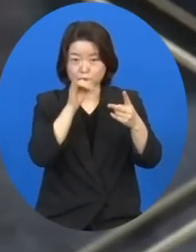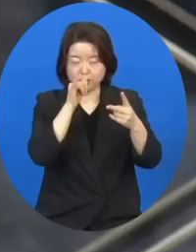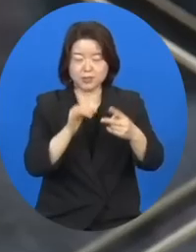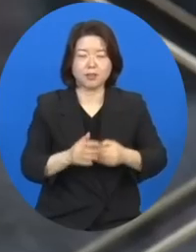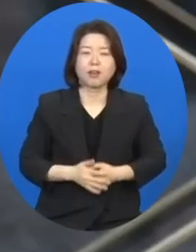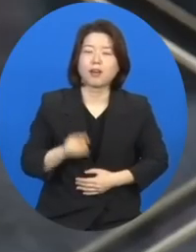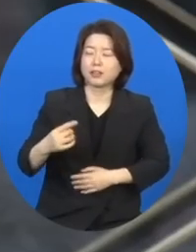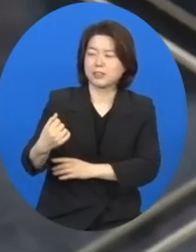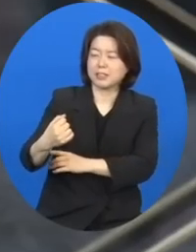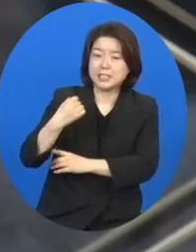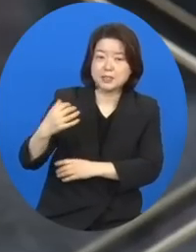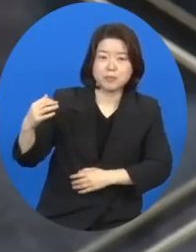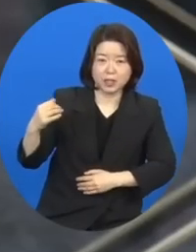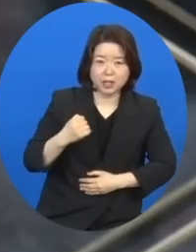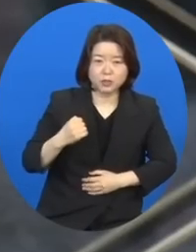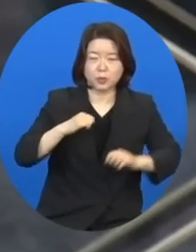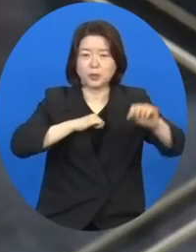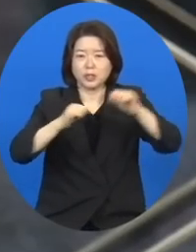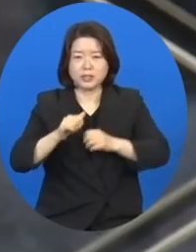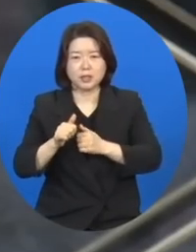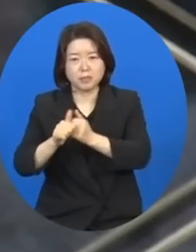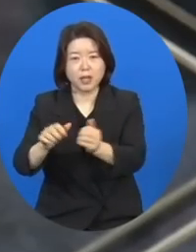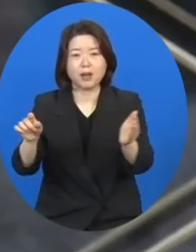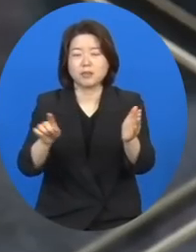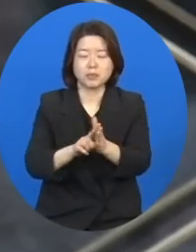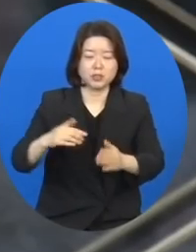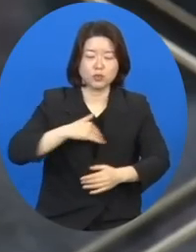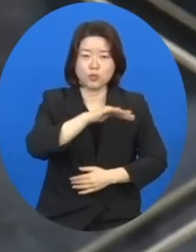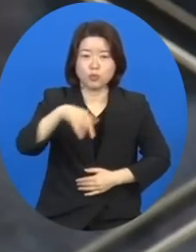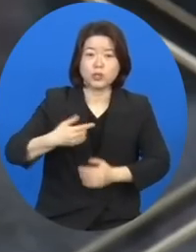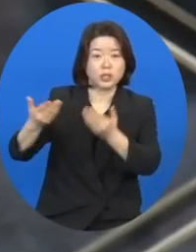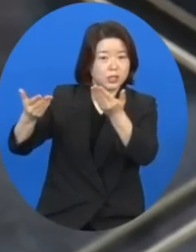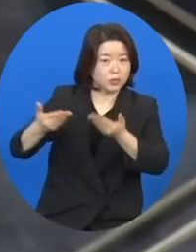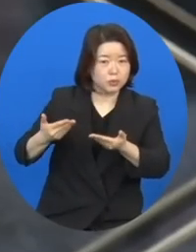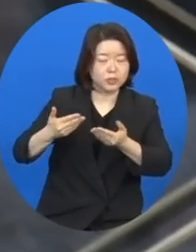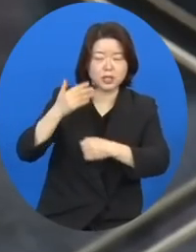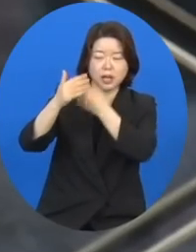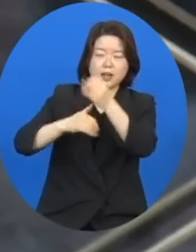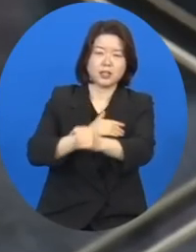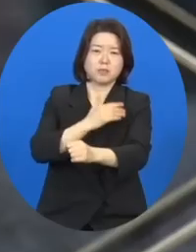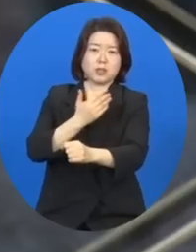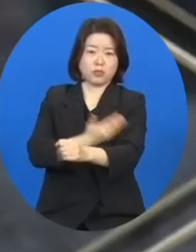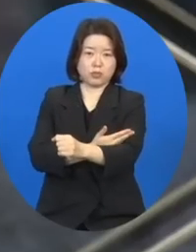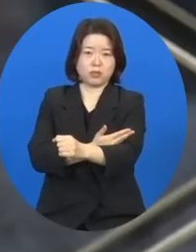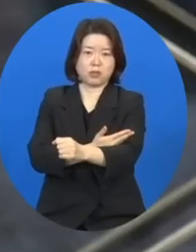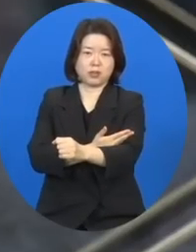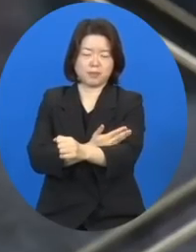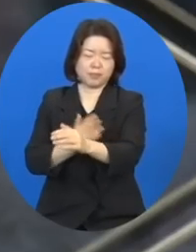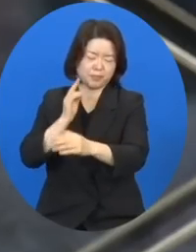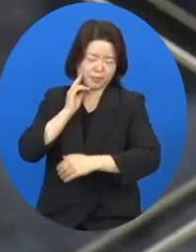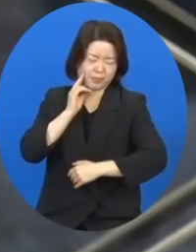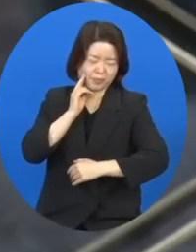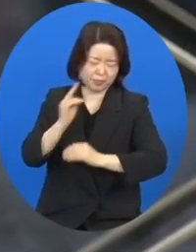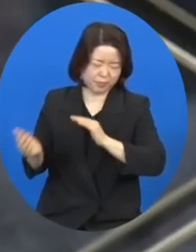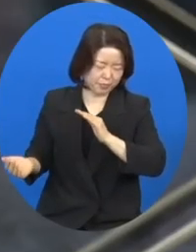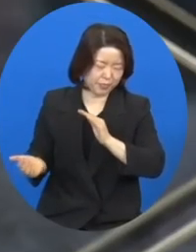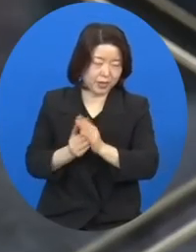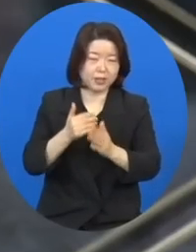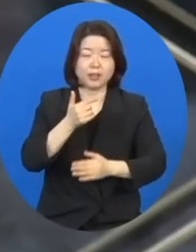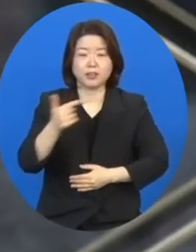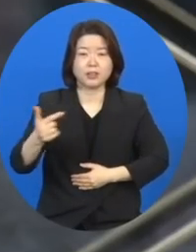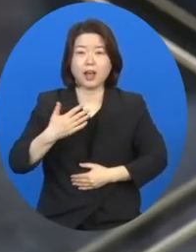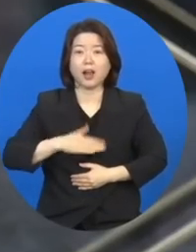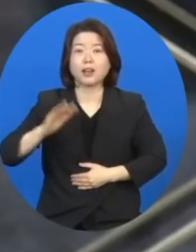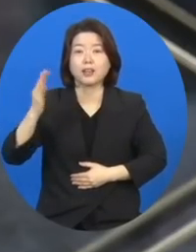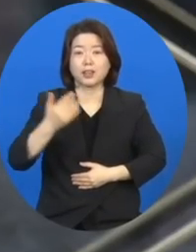힘의 위력으로 역사하심을 따라 믿는 우리에게 베푸신 하나님의 능력이 지극히 크심을 알게 되기를